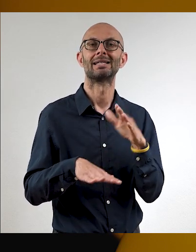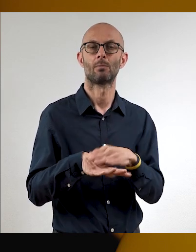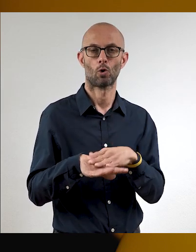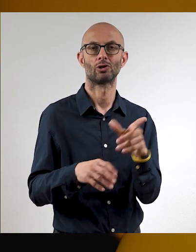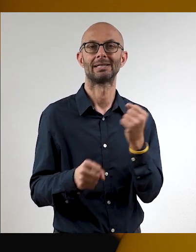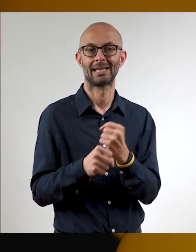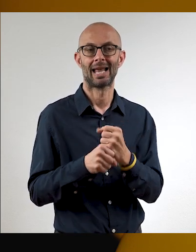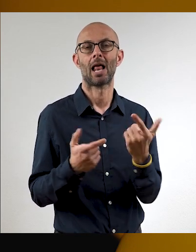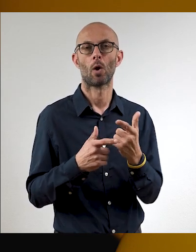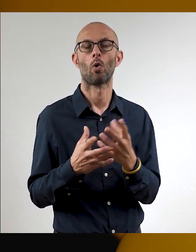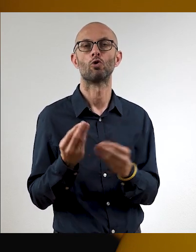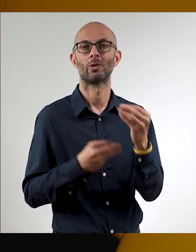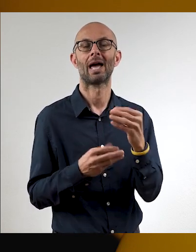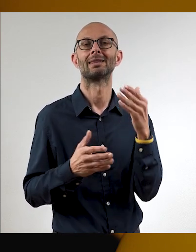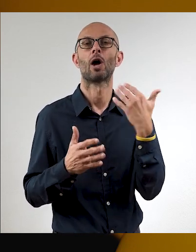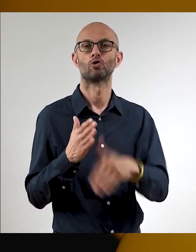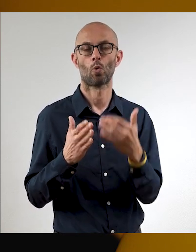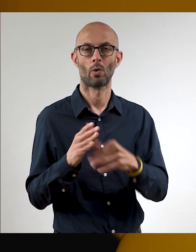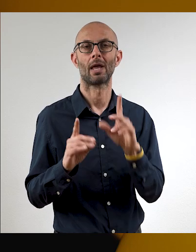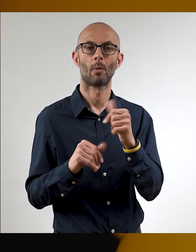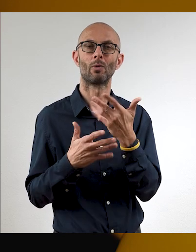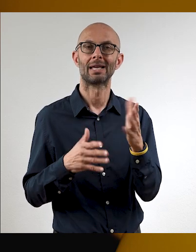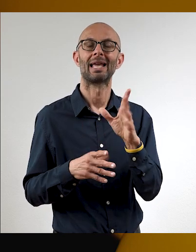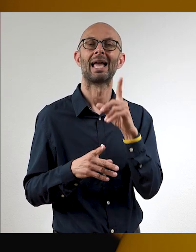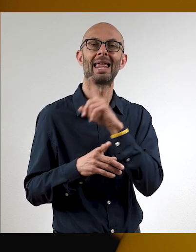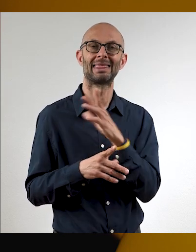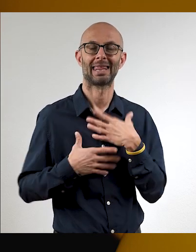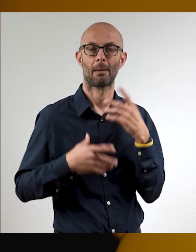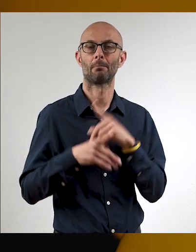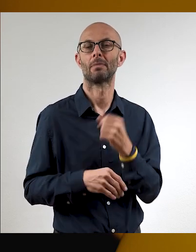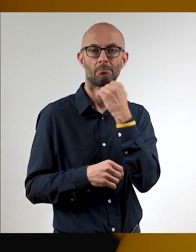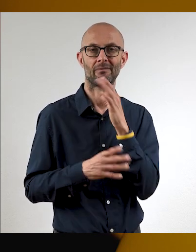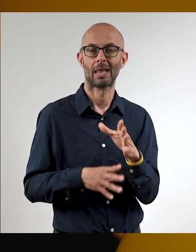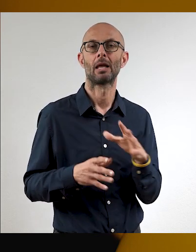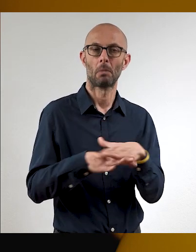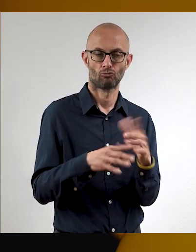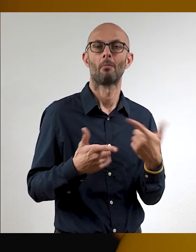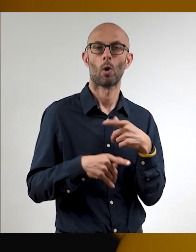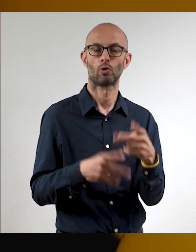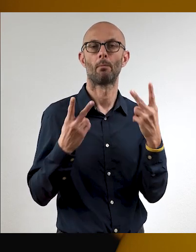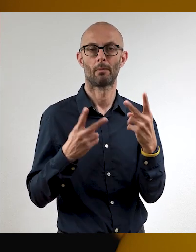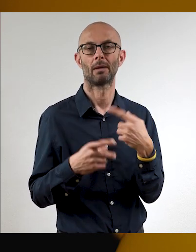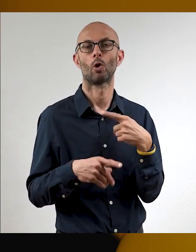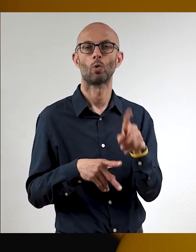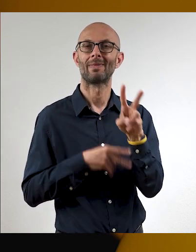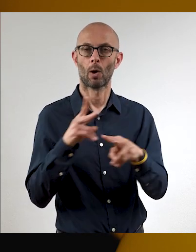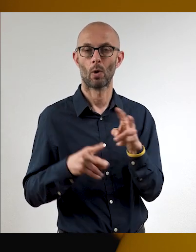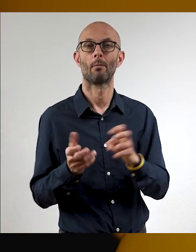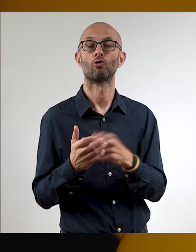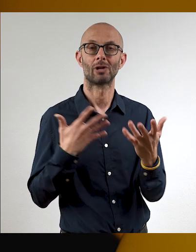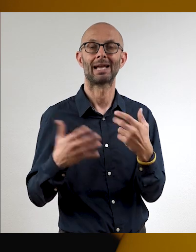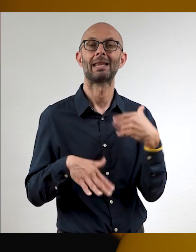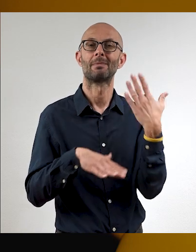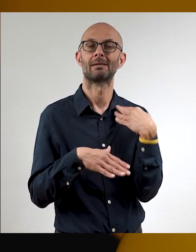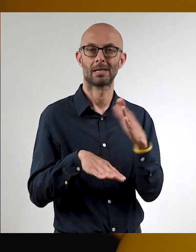dela lahko dodatna škoda, ampak v nekih svojih intimnih mrežah absolutno lahko to je pomembno, da to negujemo. In še nekaj